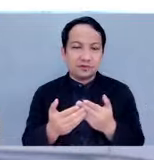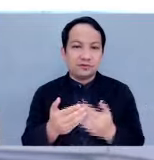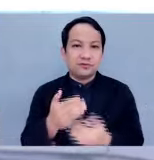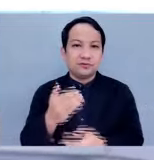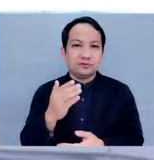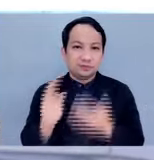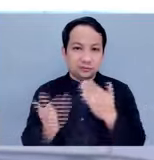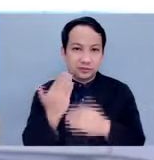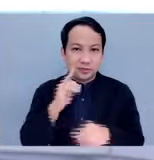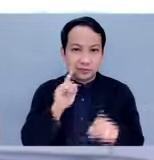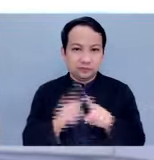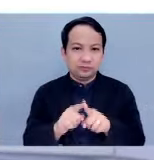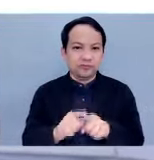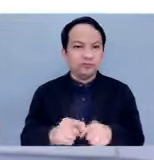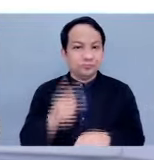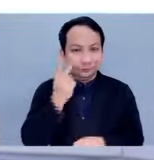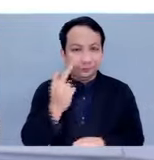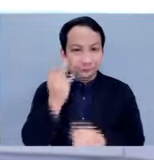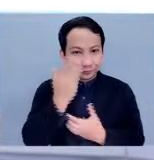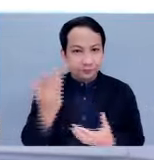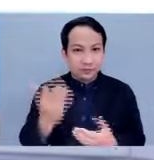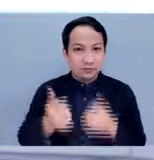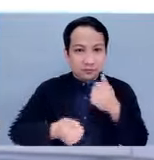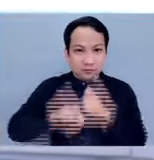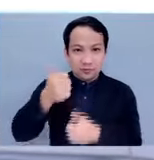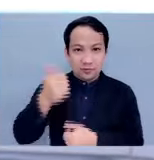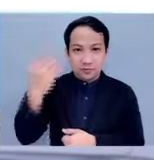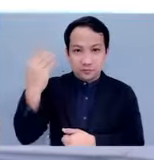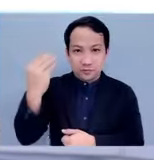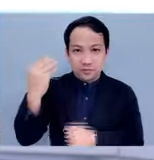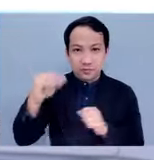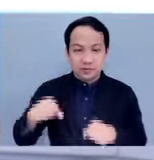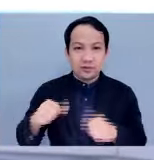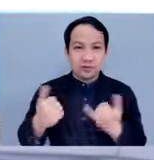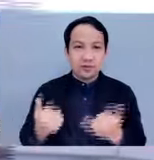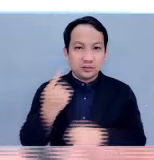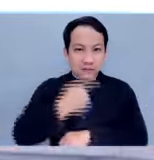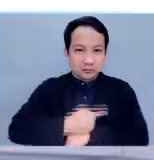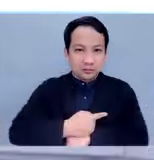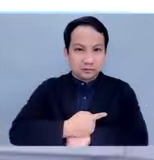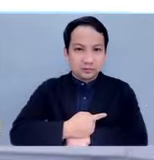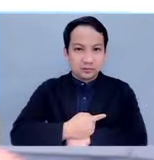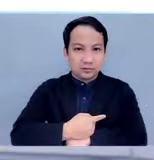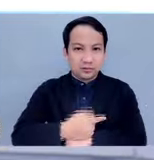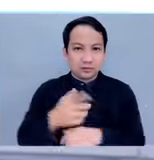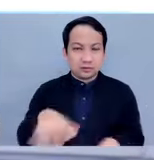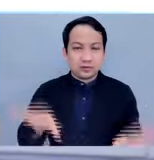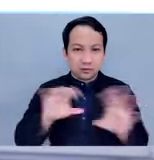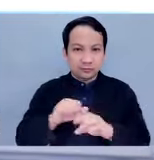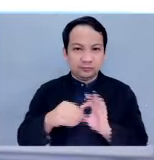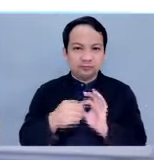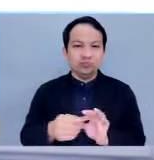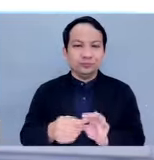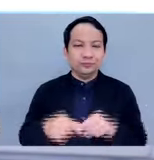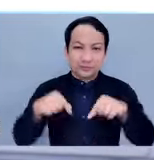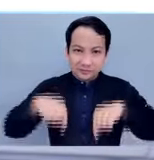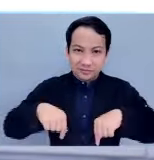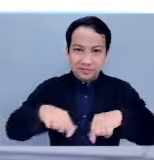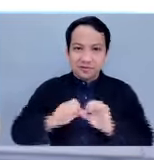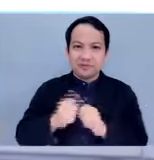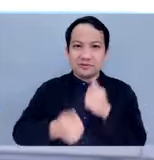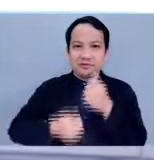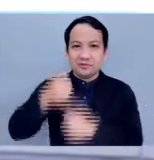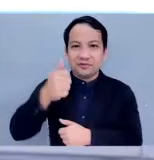ang mapipili po namin selfie king, selfie queen, or selfie kids of sa sa pagtatapos po ng show na ito, magwawagi